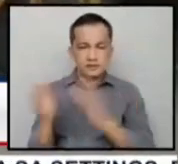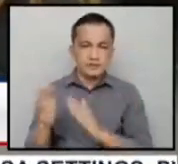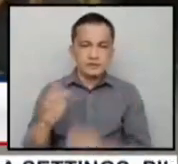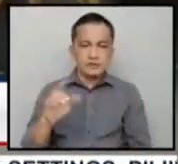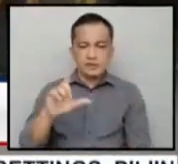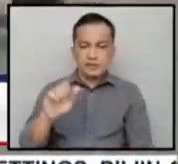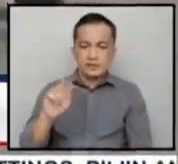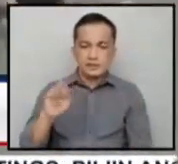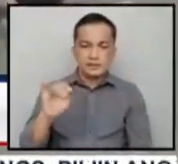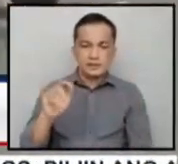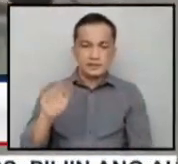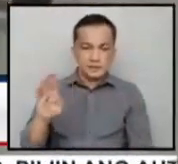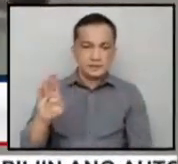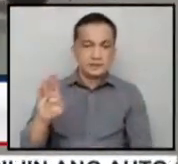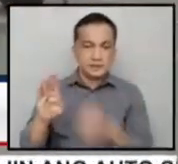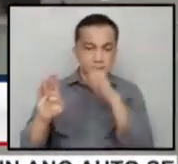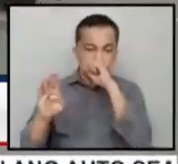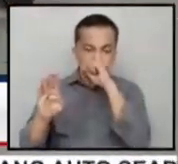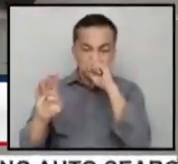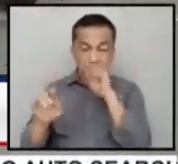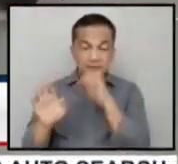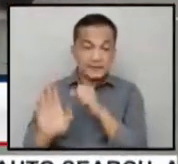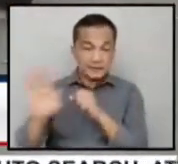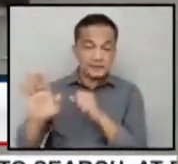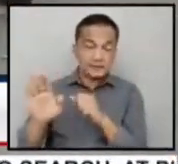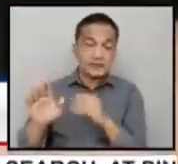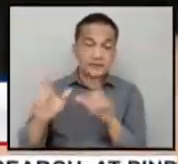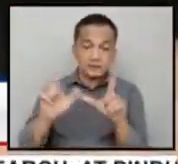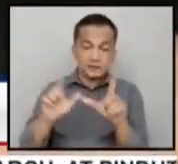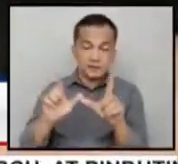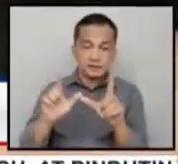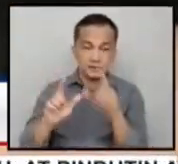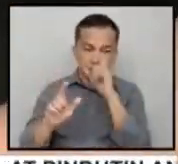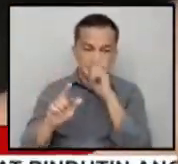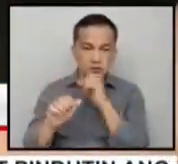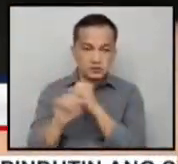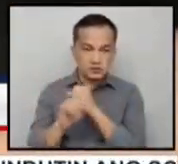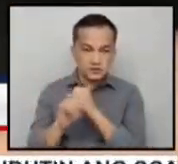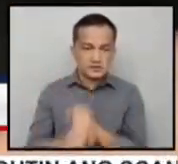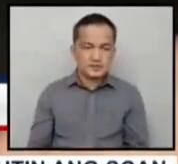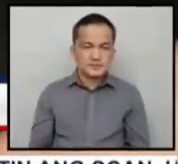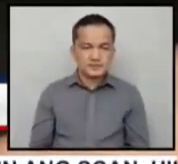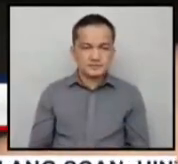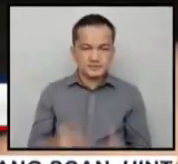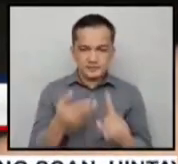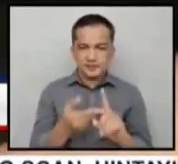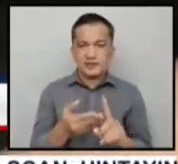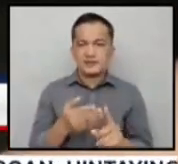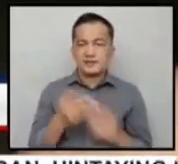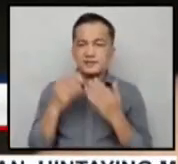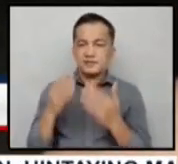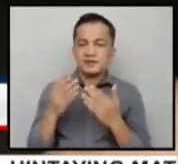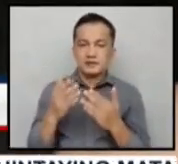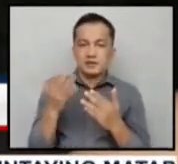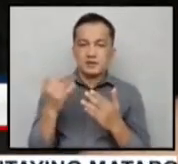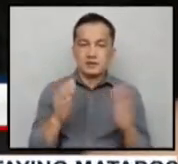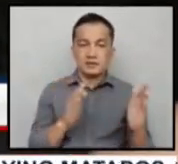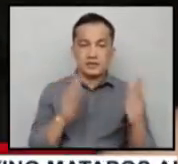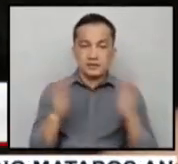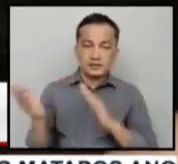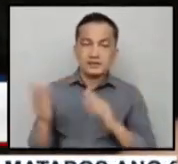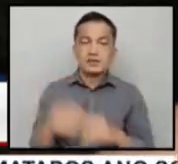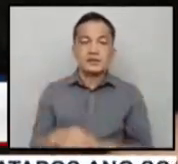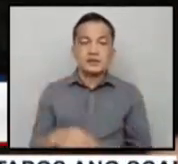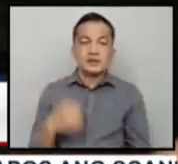Transportation Franchising and Regulatory Board ang prangkisa ng mga lumang jeep. Napasalamat kasi na-extend pa yung ano namin,